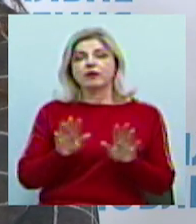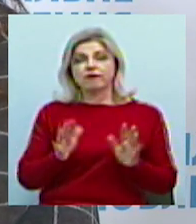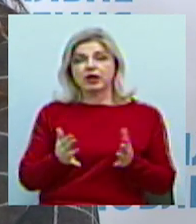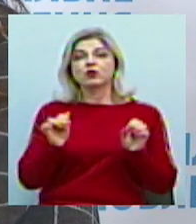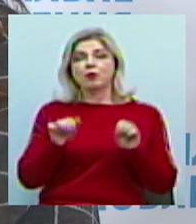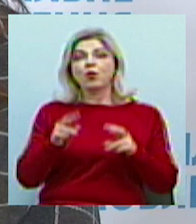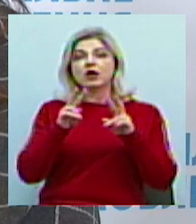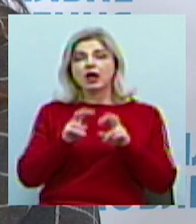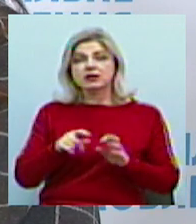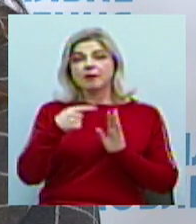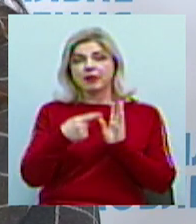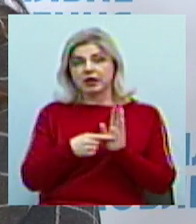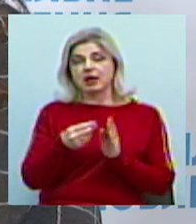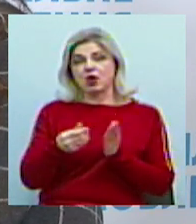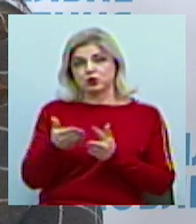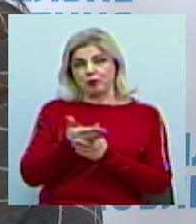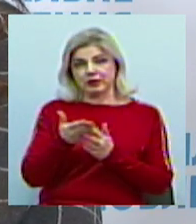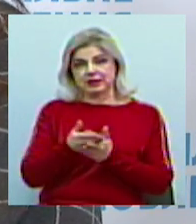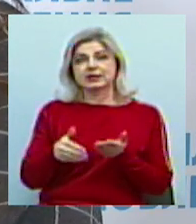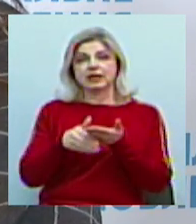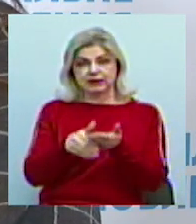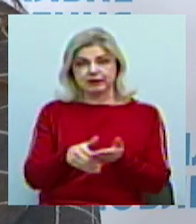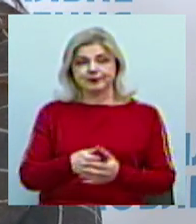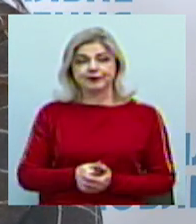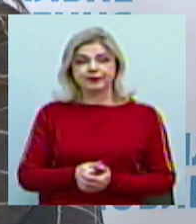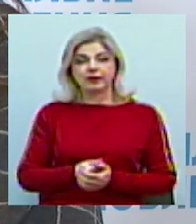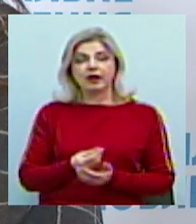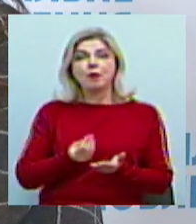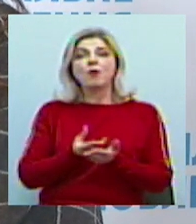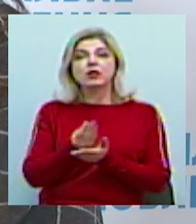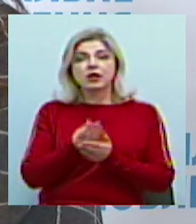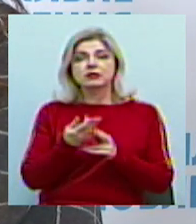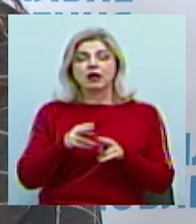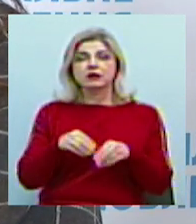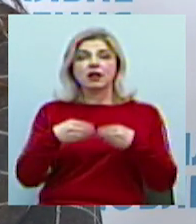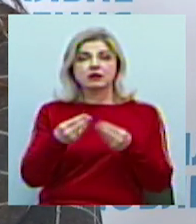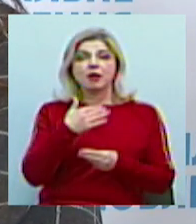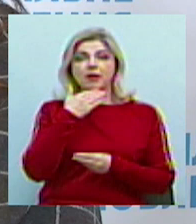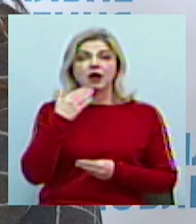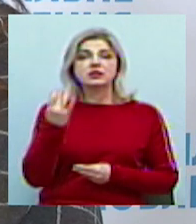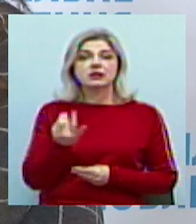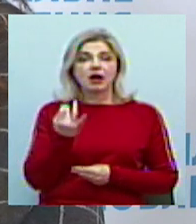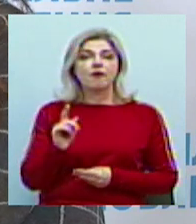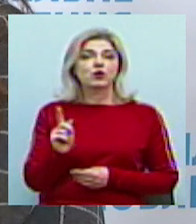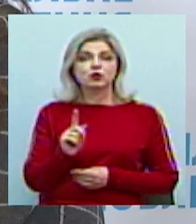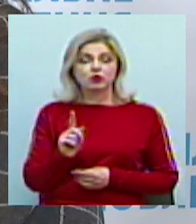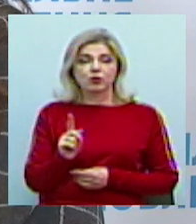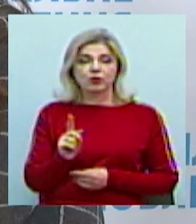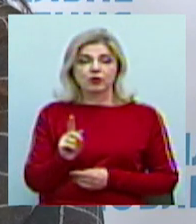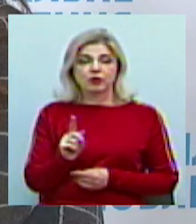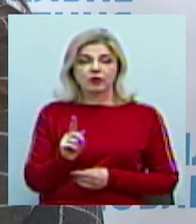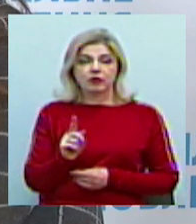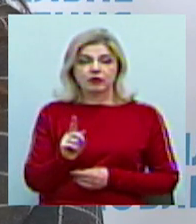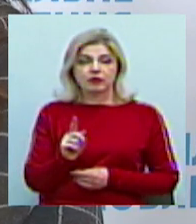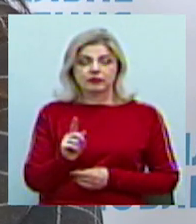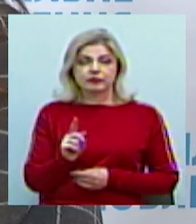можемо розглядати питання щодо призначення субсидій. Ця монетизація також нам дає багато цікавого в плані того, що, наприклад, на даний